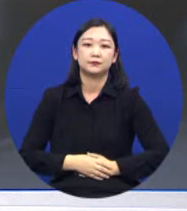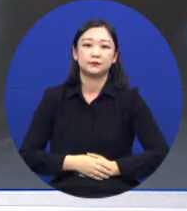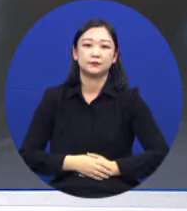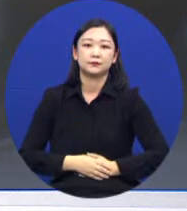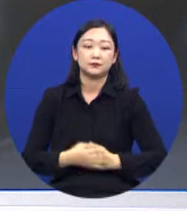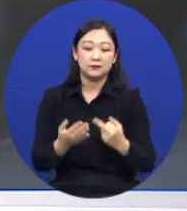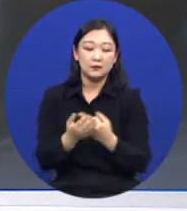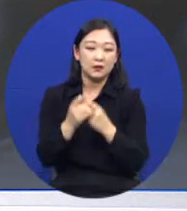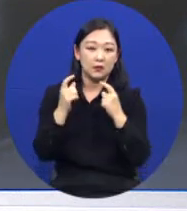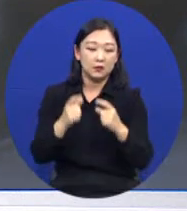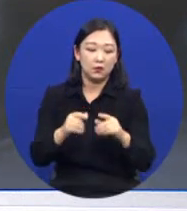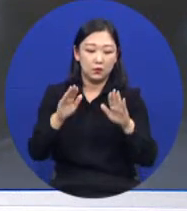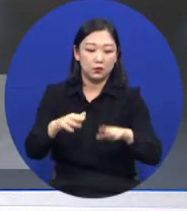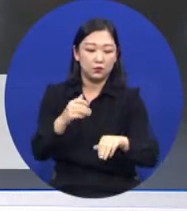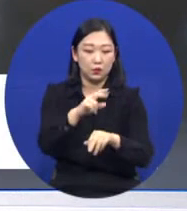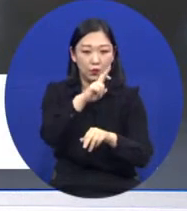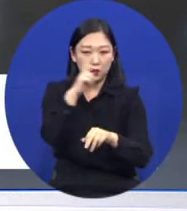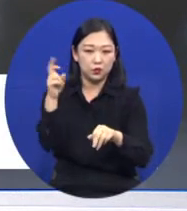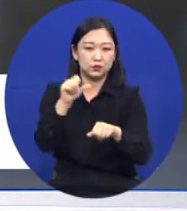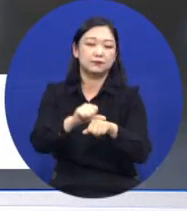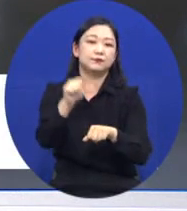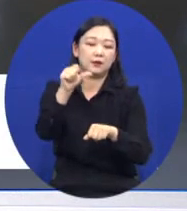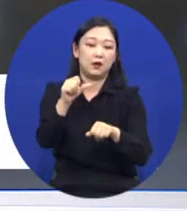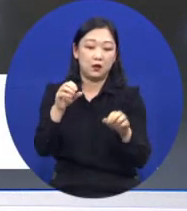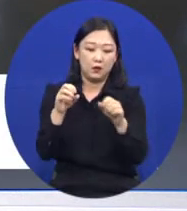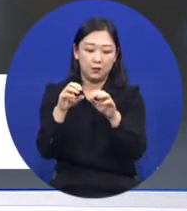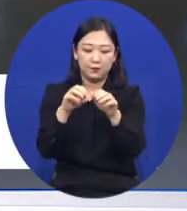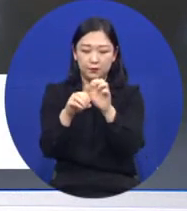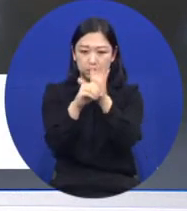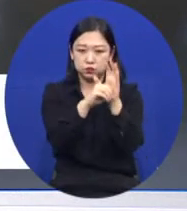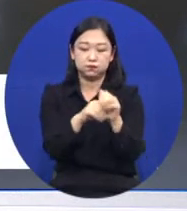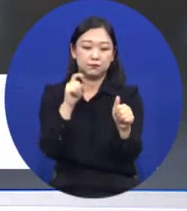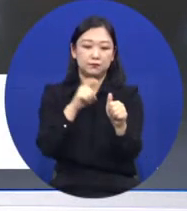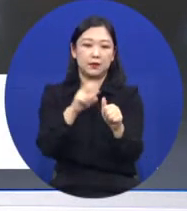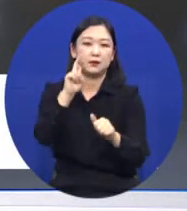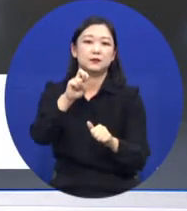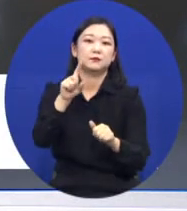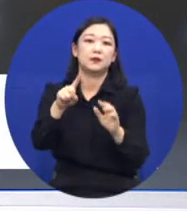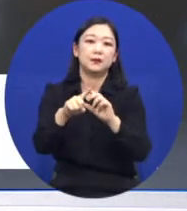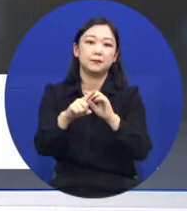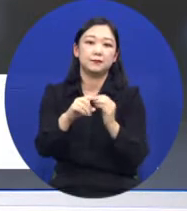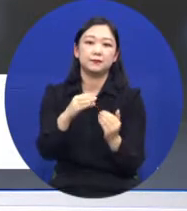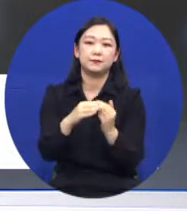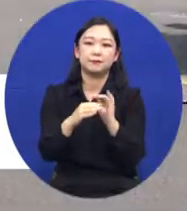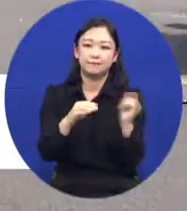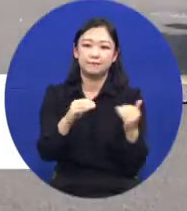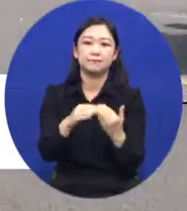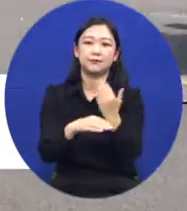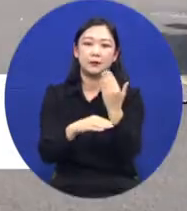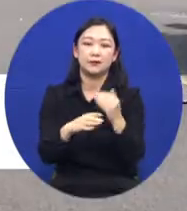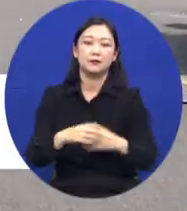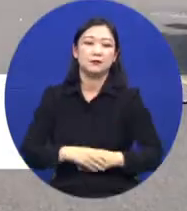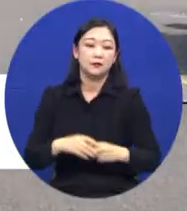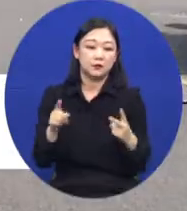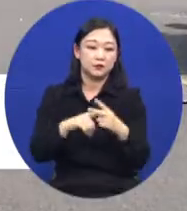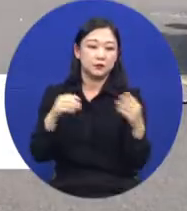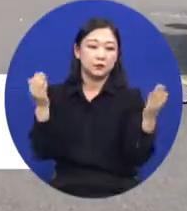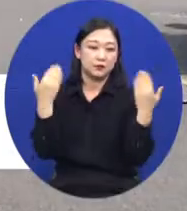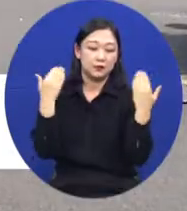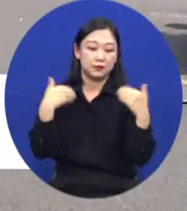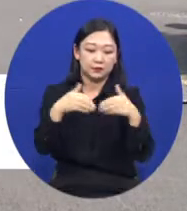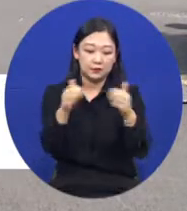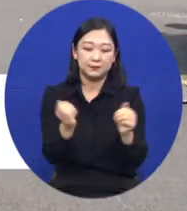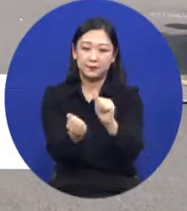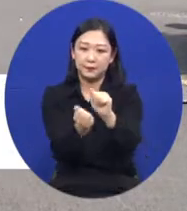제주에서는 오늘 오후 5시까지 코론 알고 확진 자 21명이 발생했습니다 제주시 초등학교 집단 감염